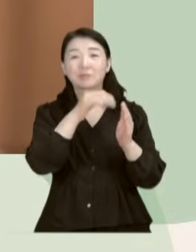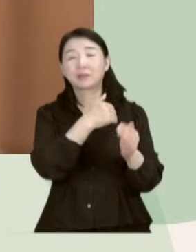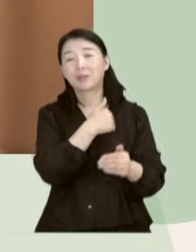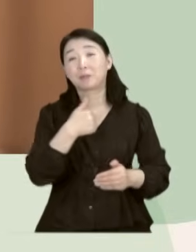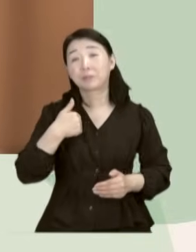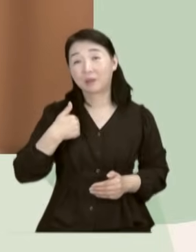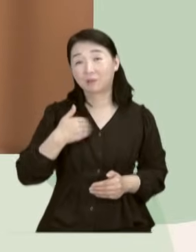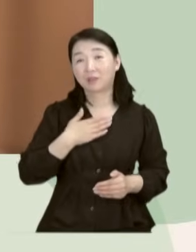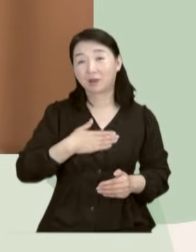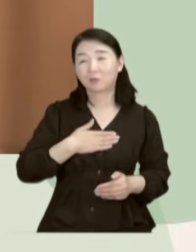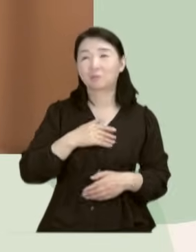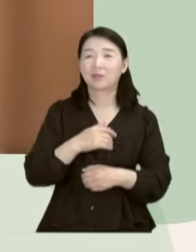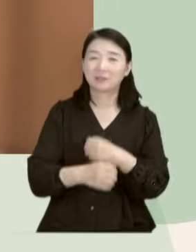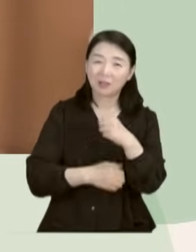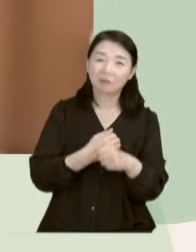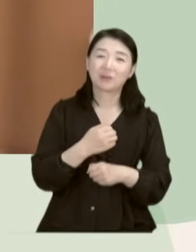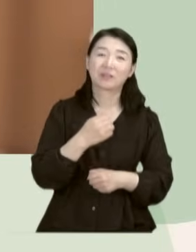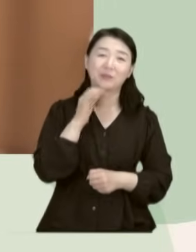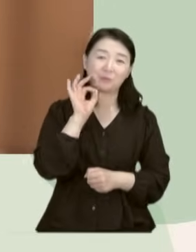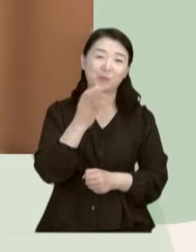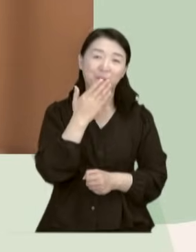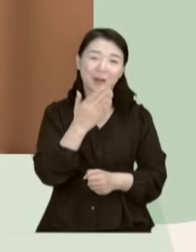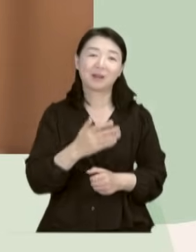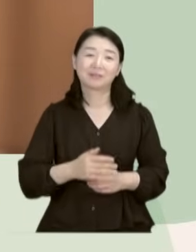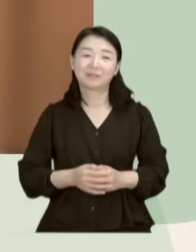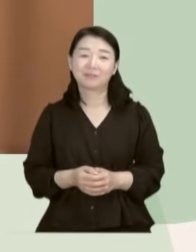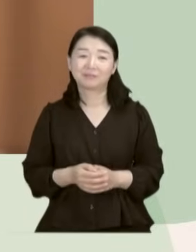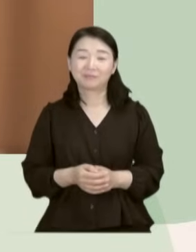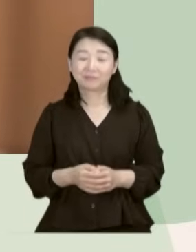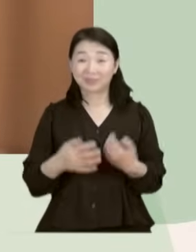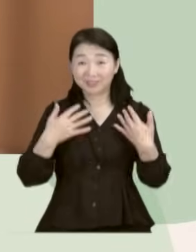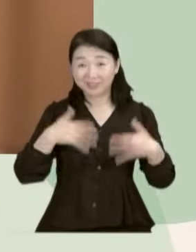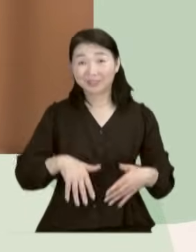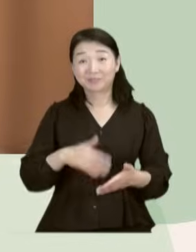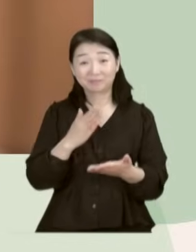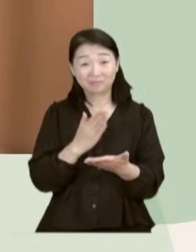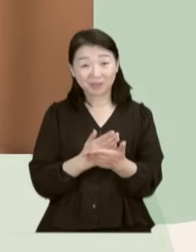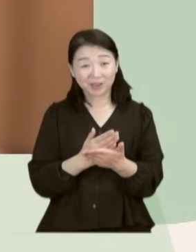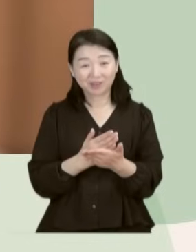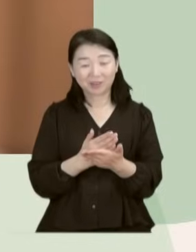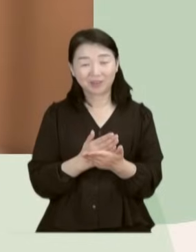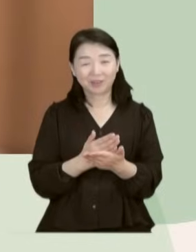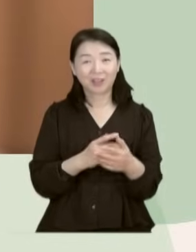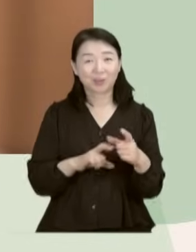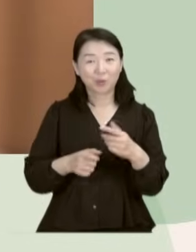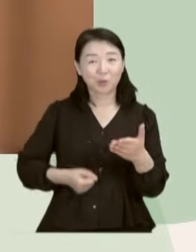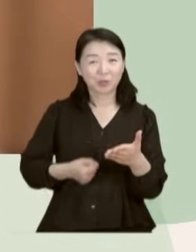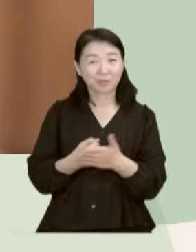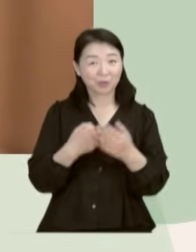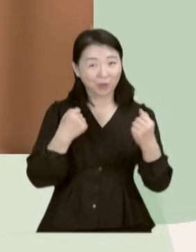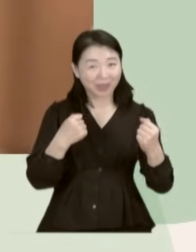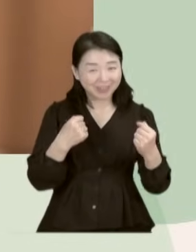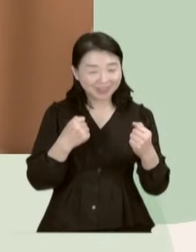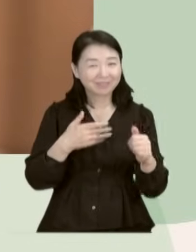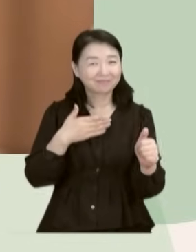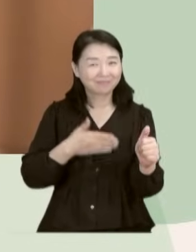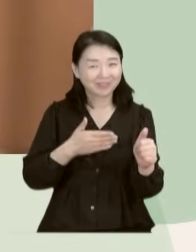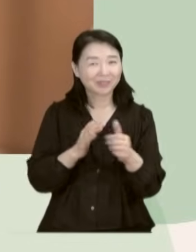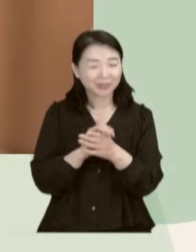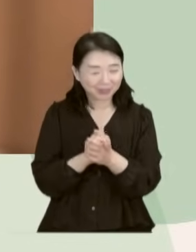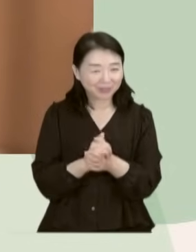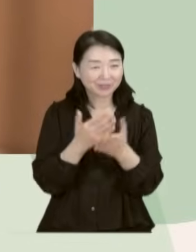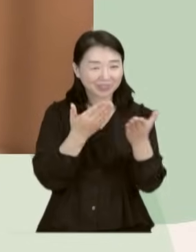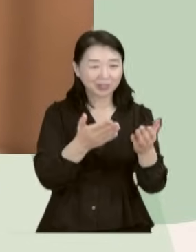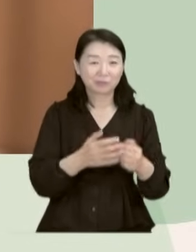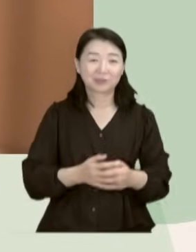정말 담대하구나 정말 자유하구나라는 걸 봅니다 지치지 마시고요 더 용기 내셔서 화이팅